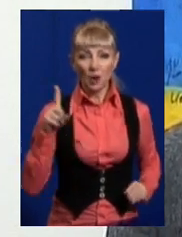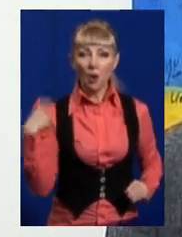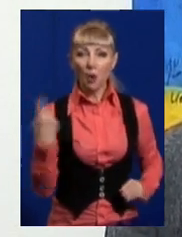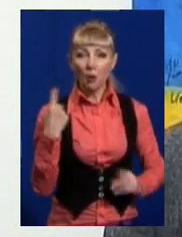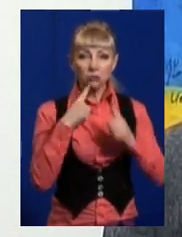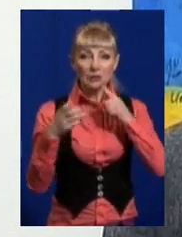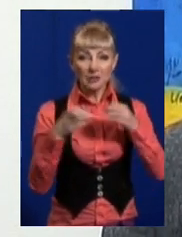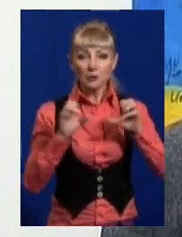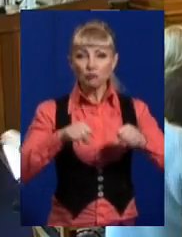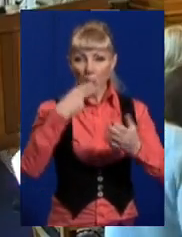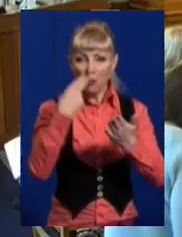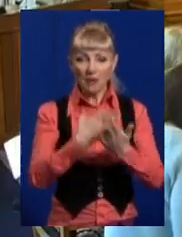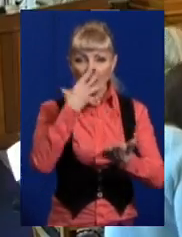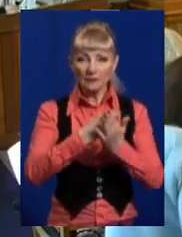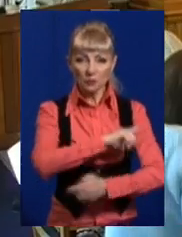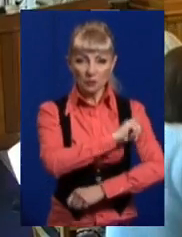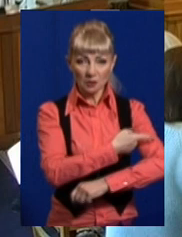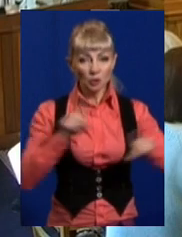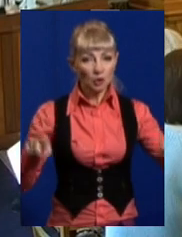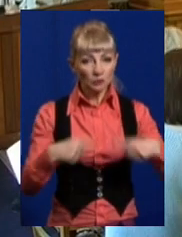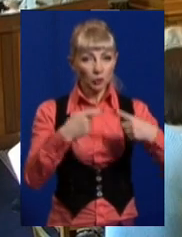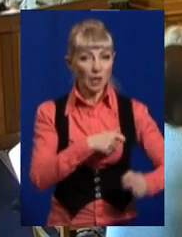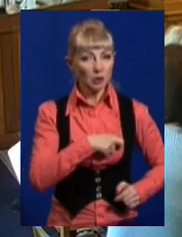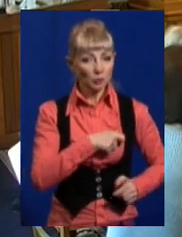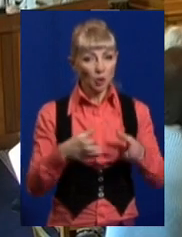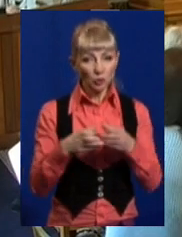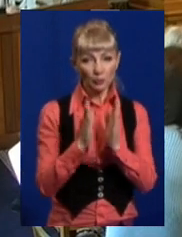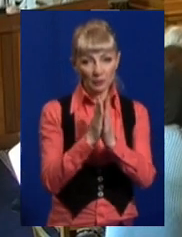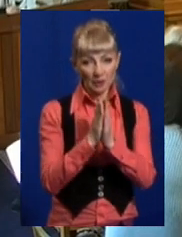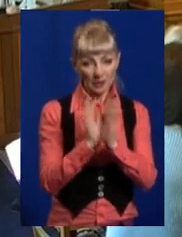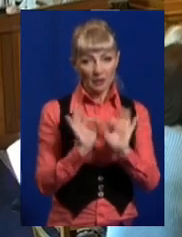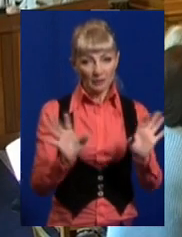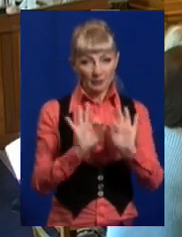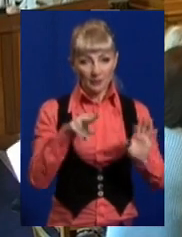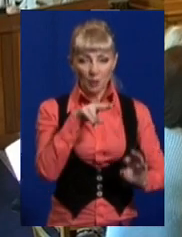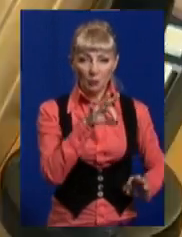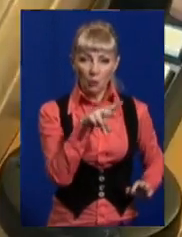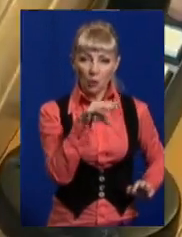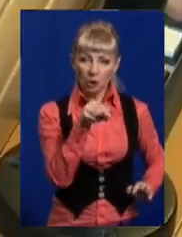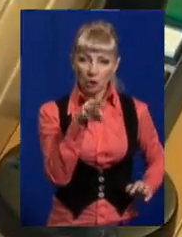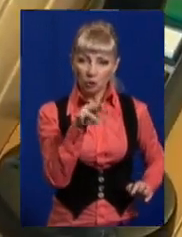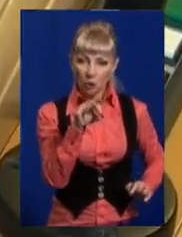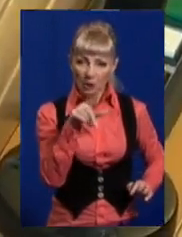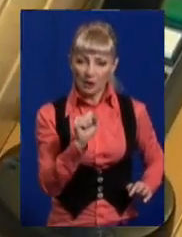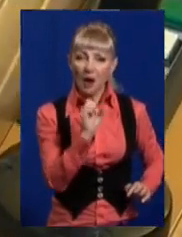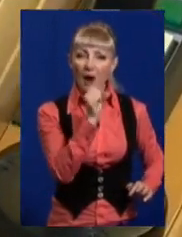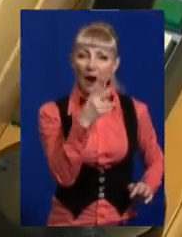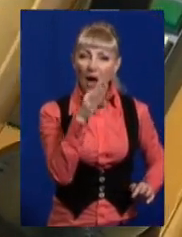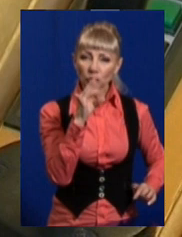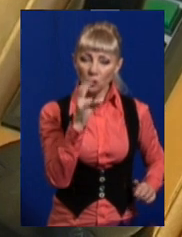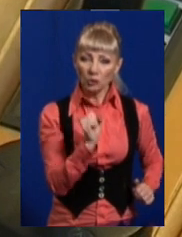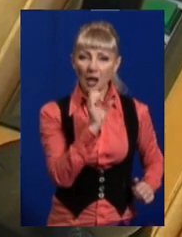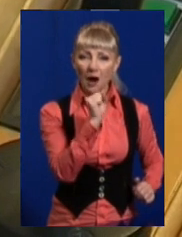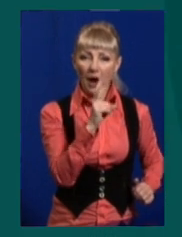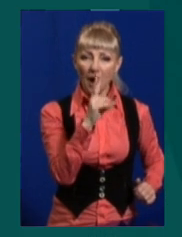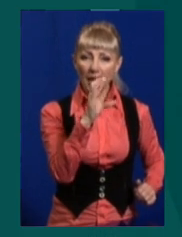могла продемонструвати свою силу. Створення депутатської групи ми попросили прокоментувати політолога Антона Авксентєва. Ось що він написав